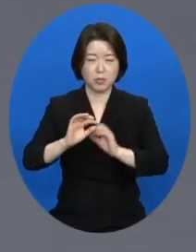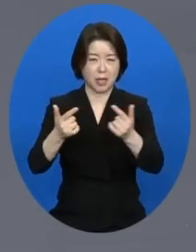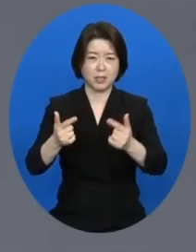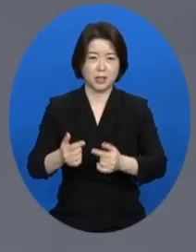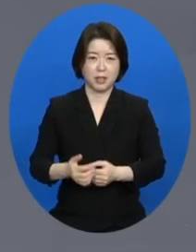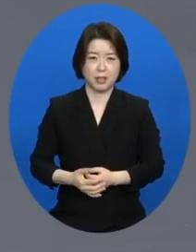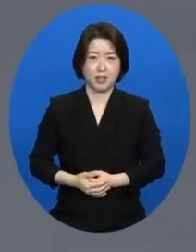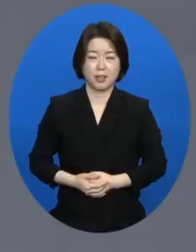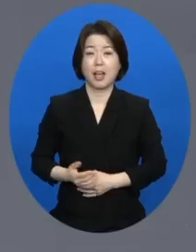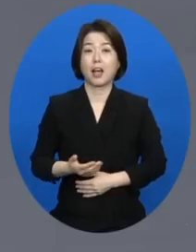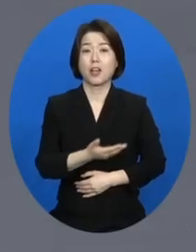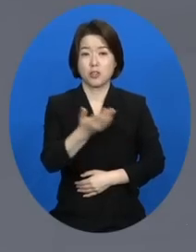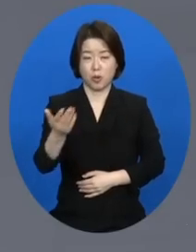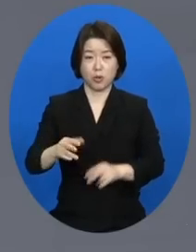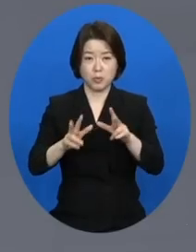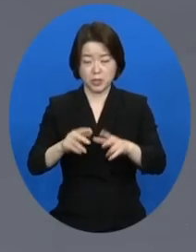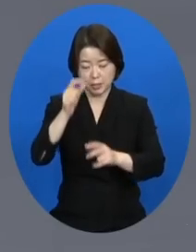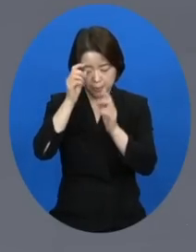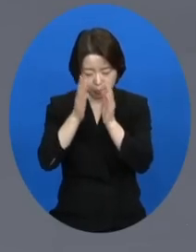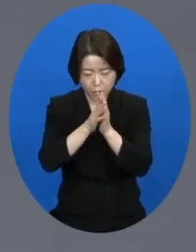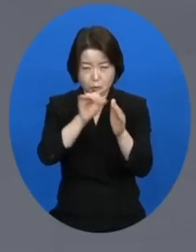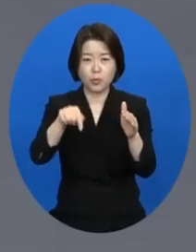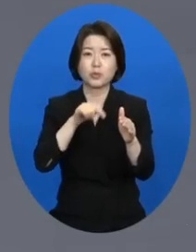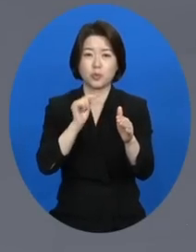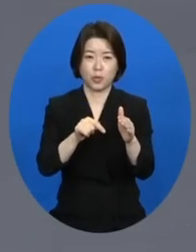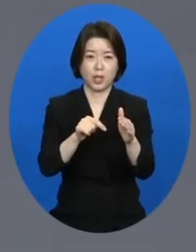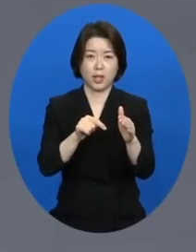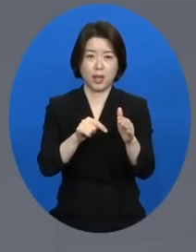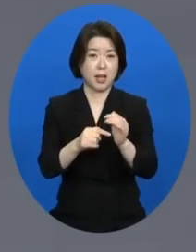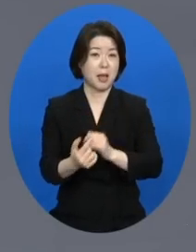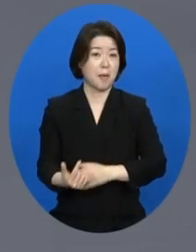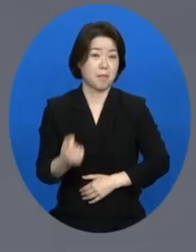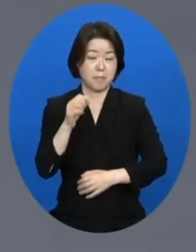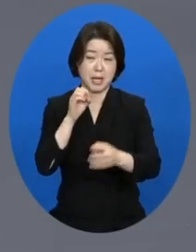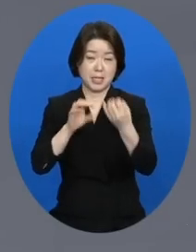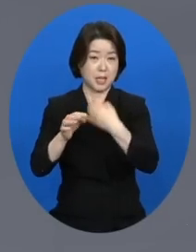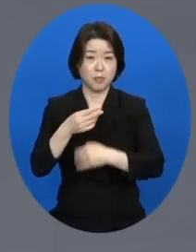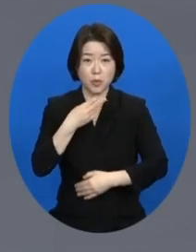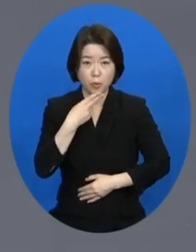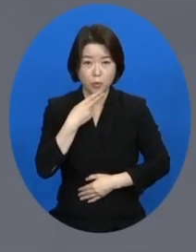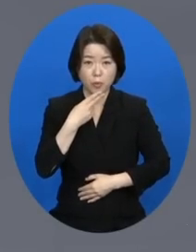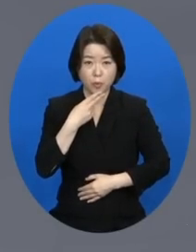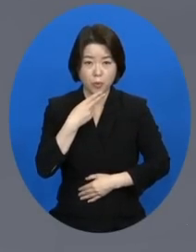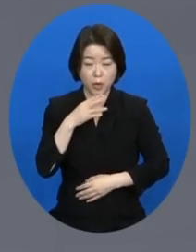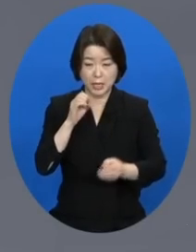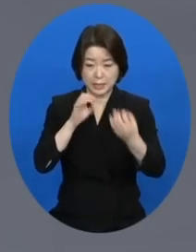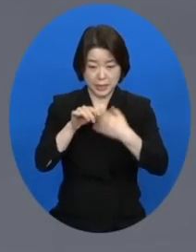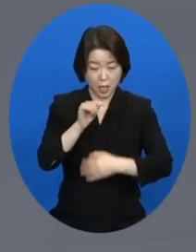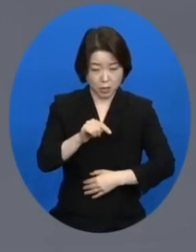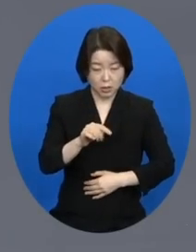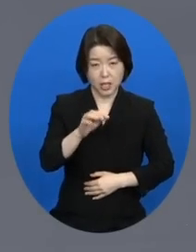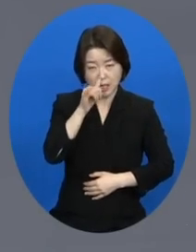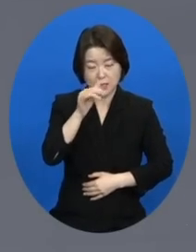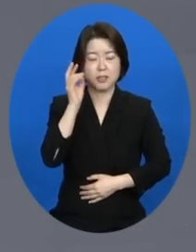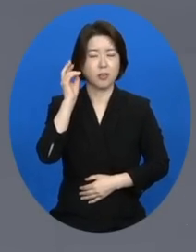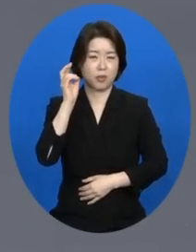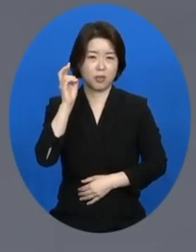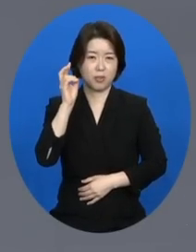여러분, 지금 기도하시는 것 중에 빨리 응답이 안 되거나 응답이 안 되는 것이 있으실